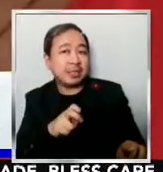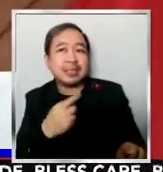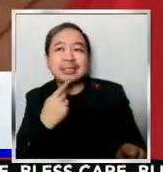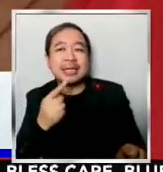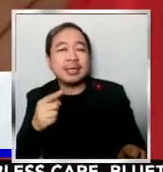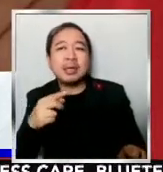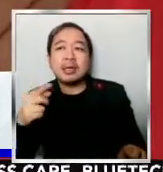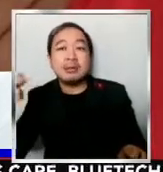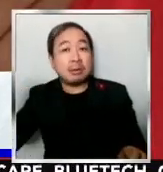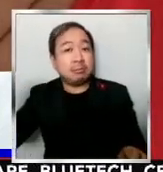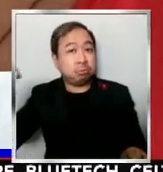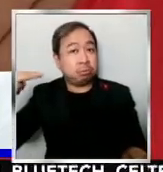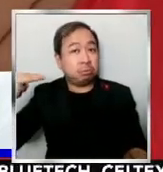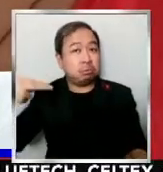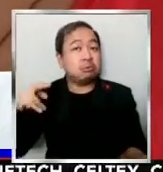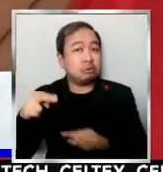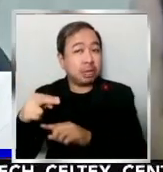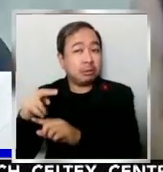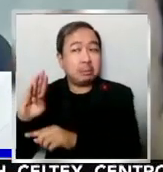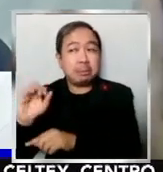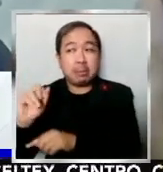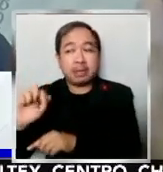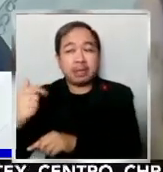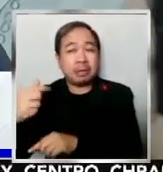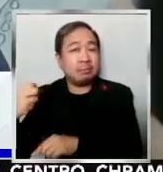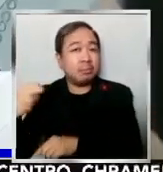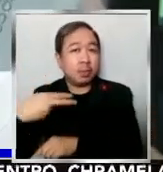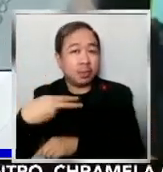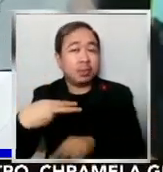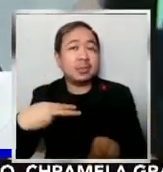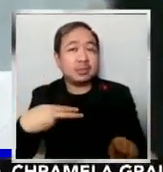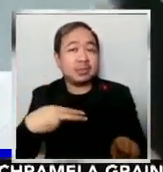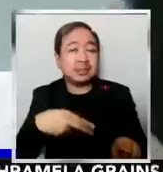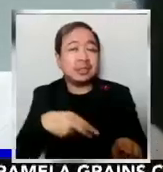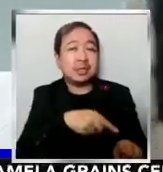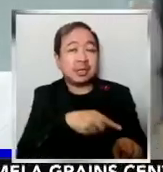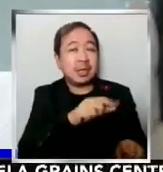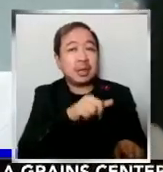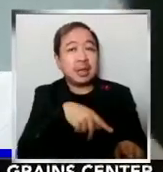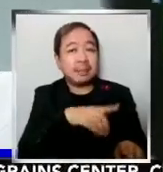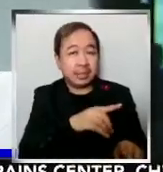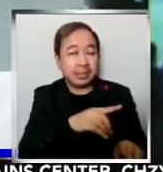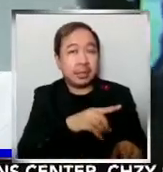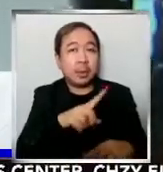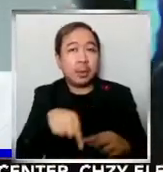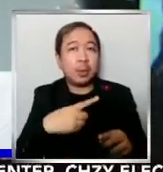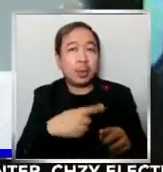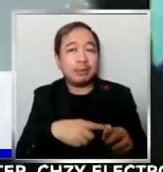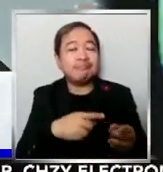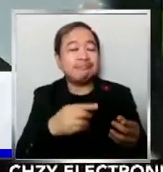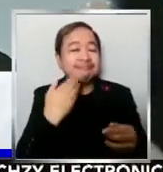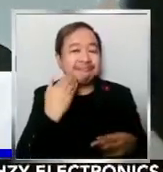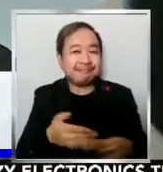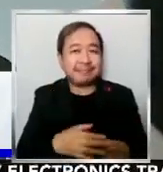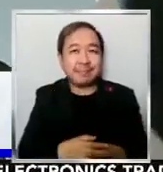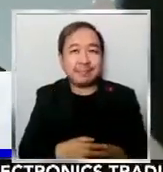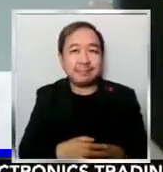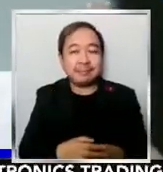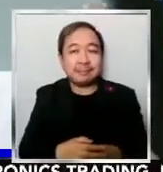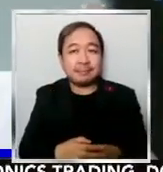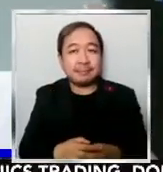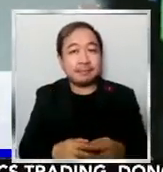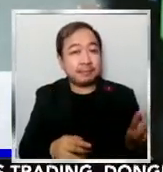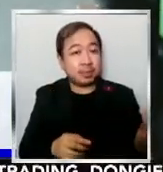patayin si Lapid sa oras na siya ay mamatay. Sa frame of mind niya ni Villamor, sa kanyang reality na